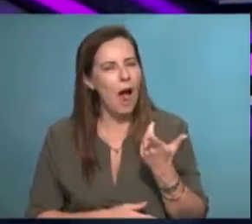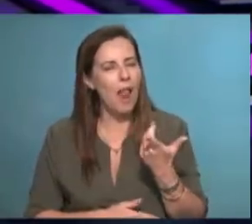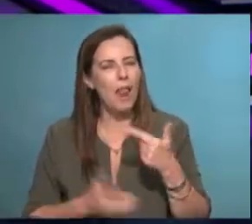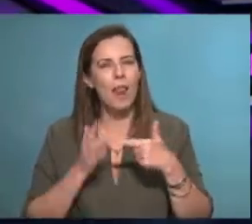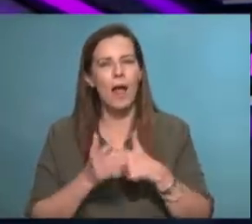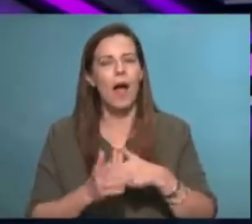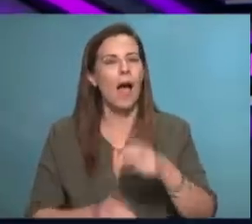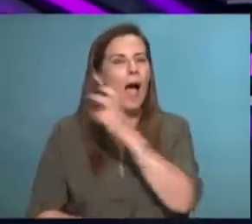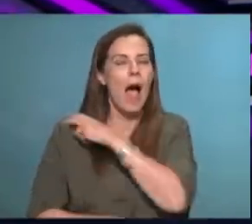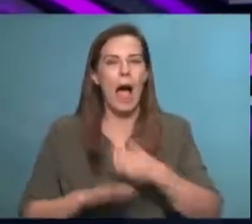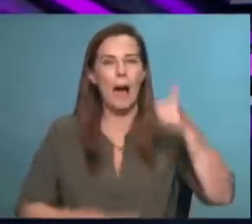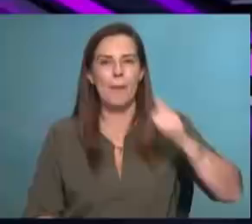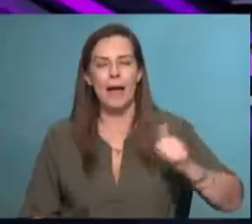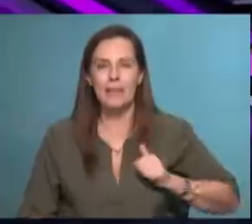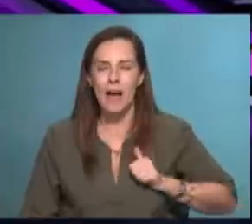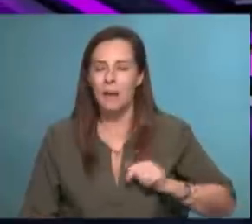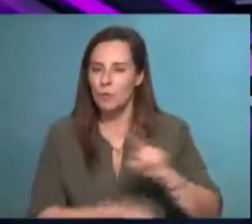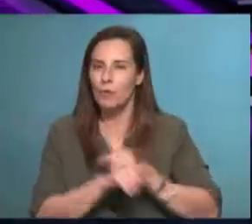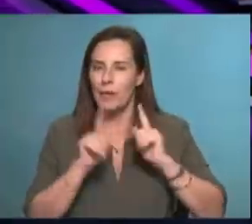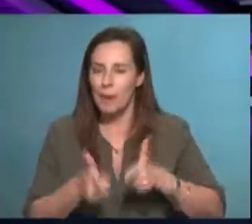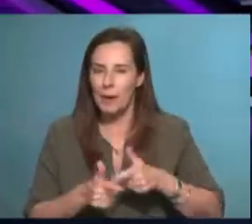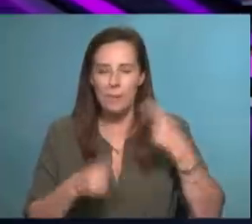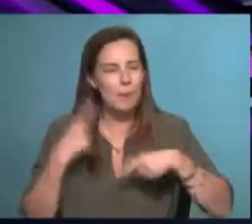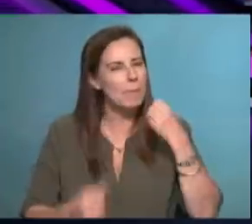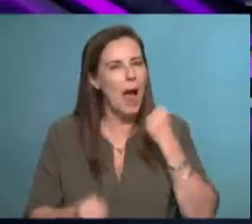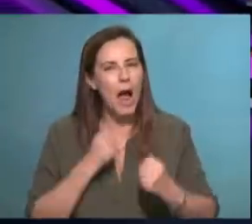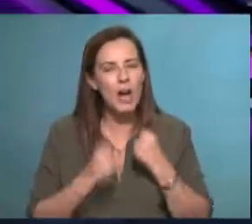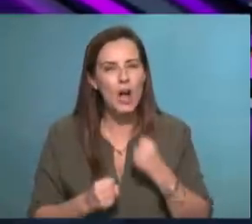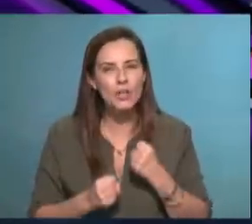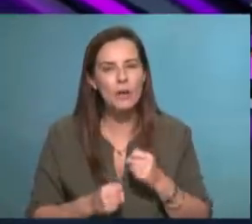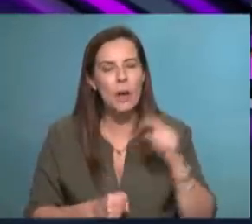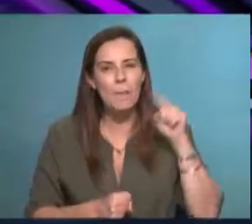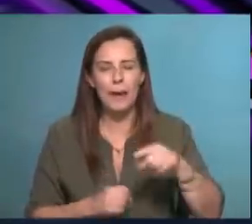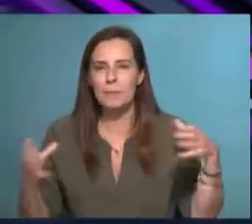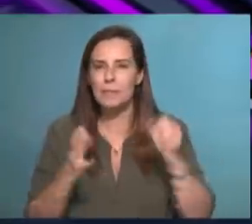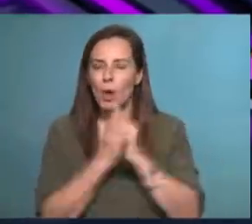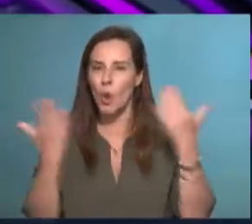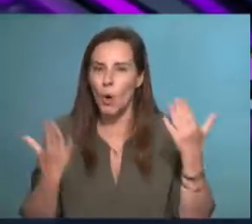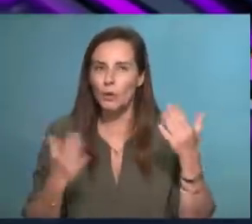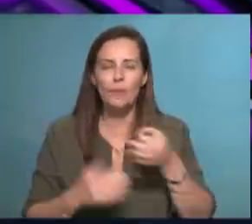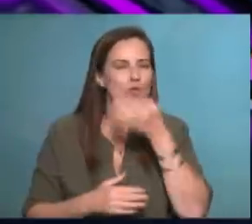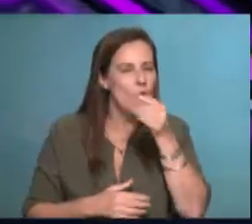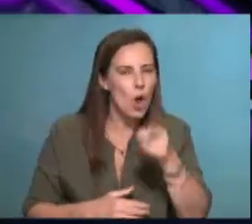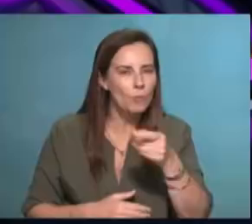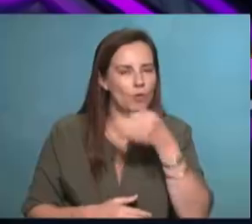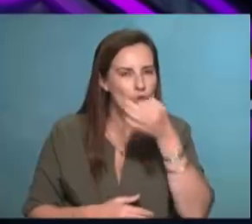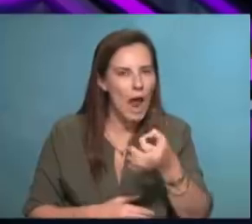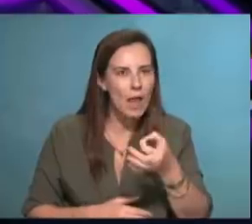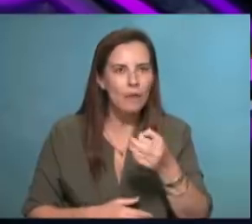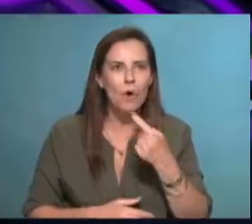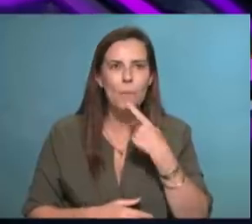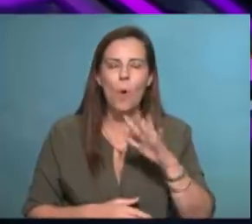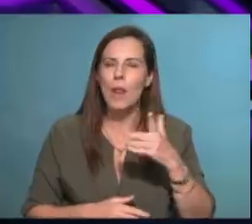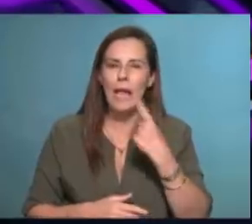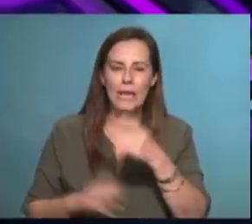הרמטכ"ל דאדו, בזמן המלחמה, אולי באחד הימים הקשים ביותר, מגיע למסיבת עיתונאים, דן שילון שואל אותו שאלה, הוא אומר אולי את אחד